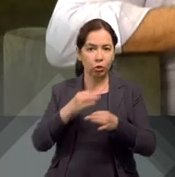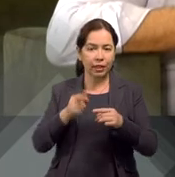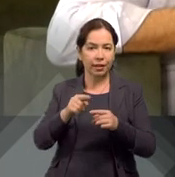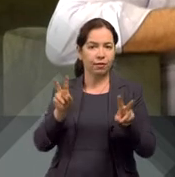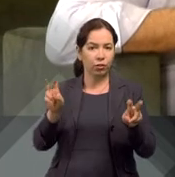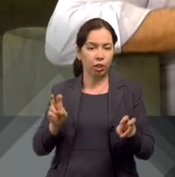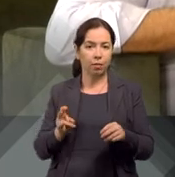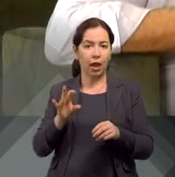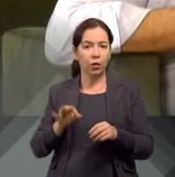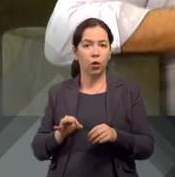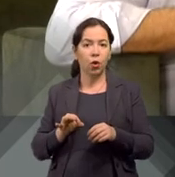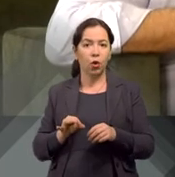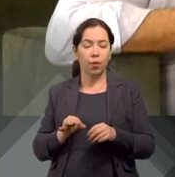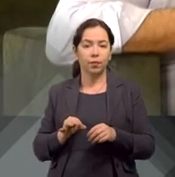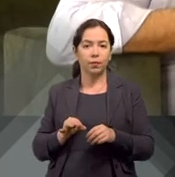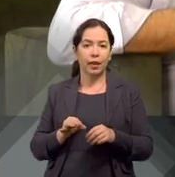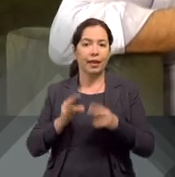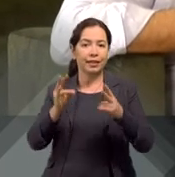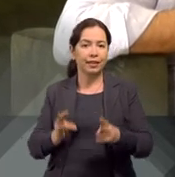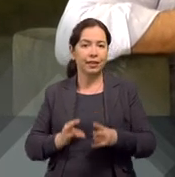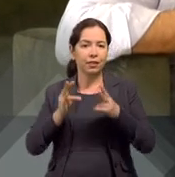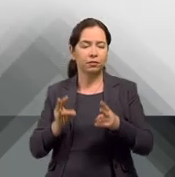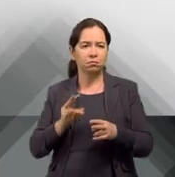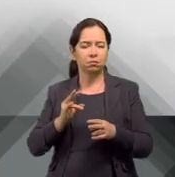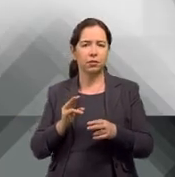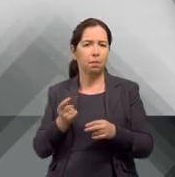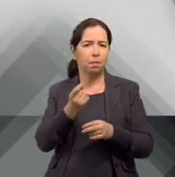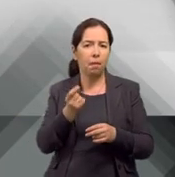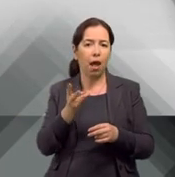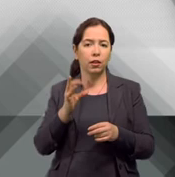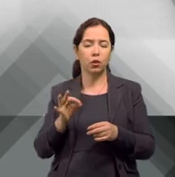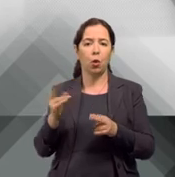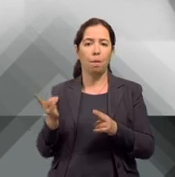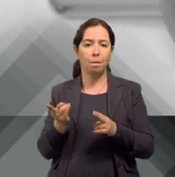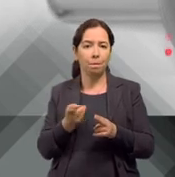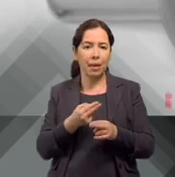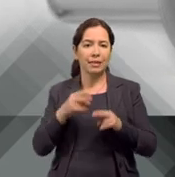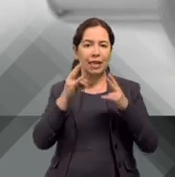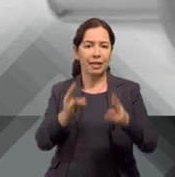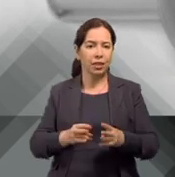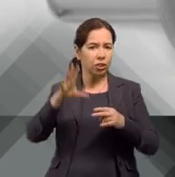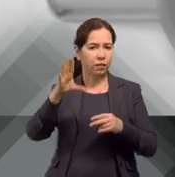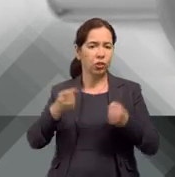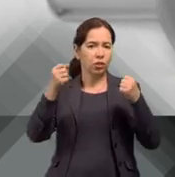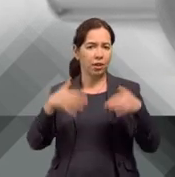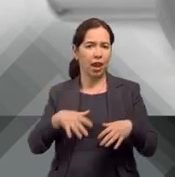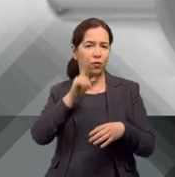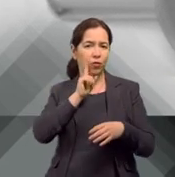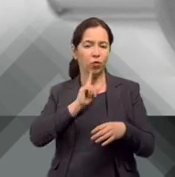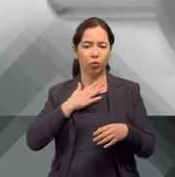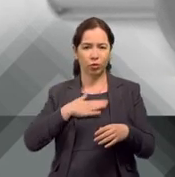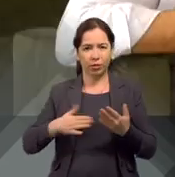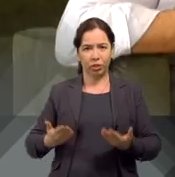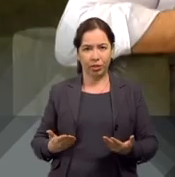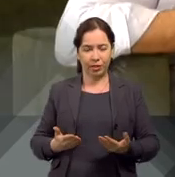мало, совсем трудно говорить. Но без нее все теряет вкус. Нежность как соль. Ее почти нет, но она